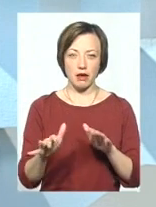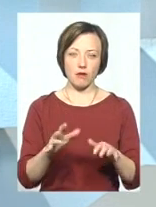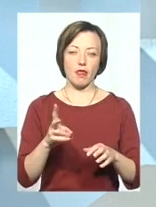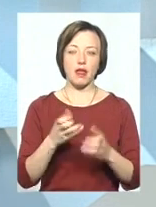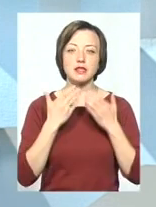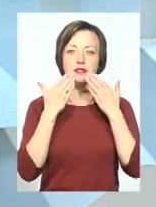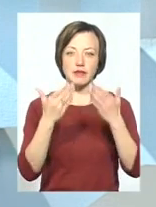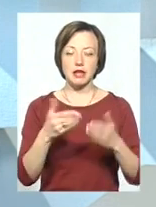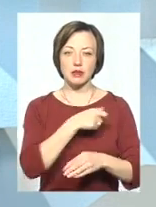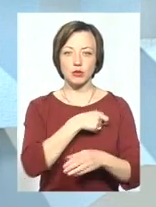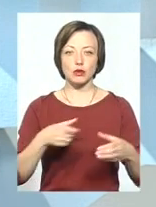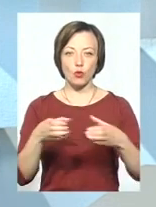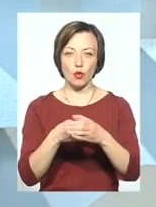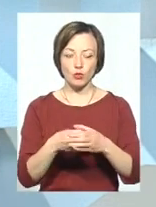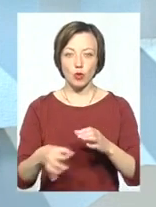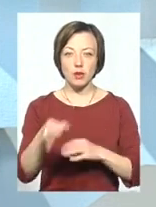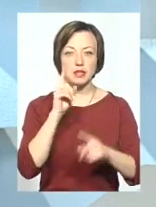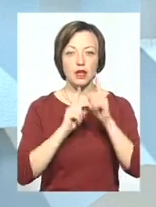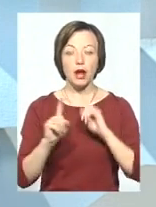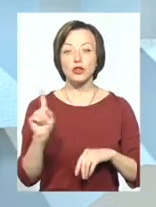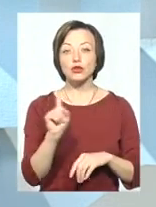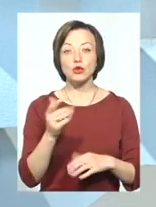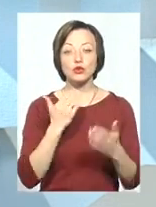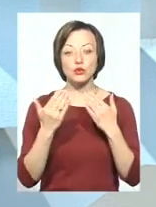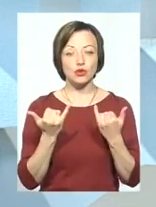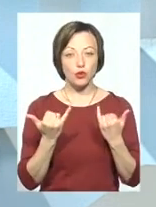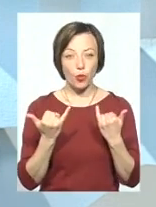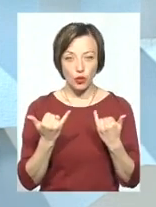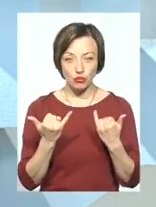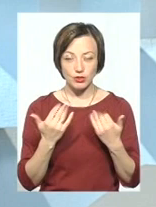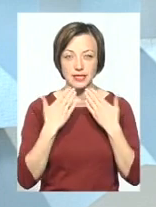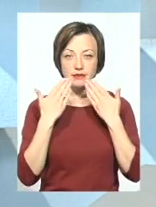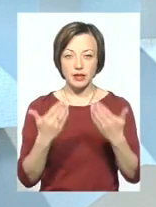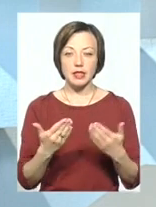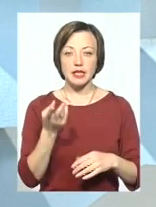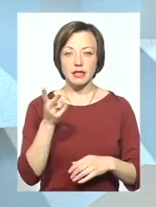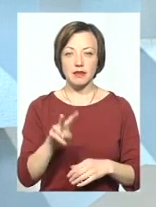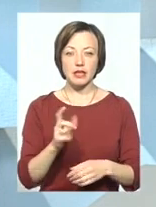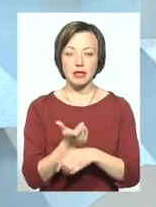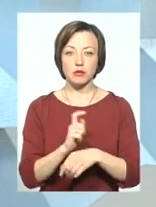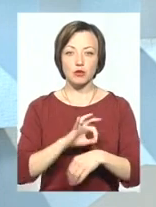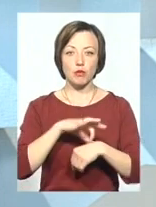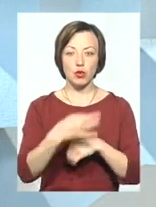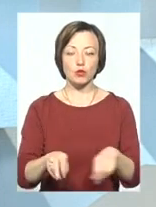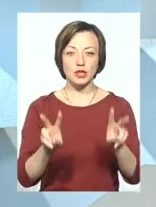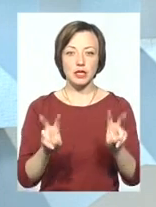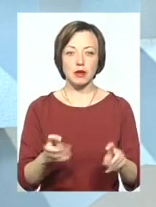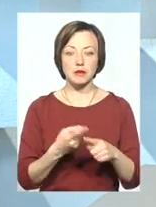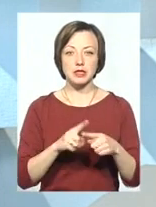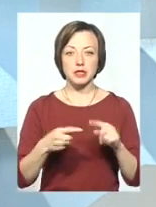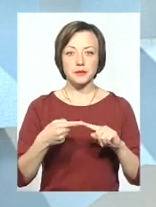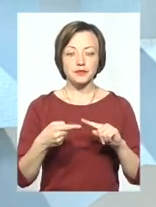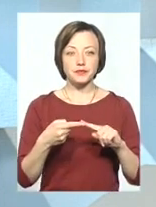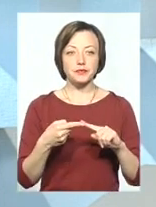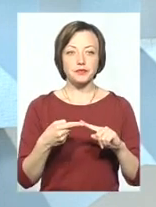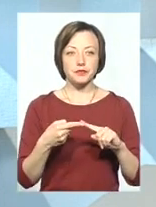депутатських корпусів обласних рад. Що стосується сьогоднішніх звернень, дві найбільш болючі теми, як на мене, це перша